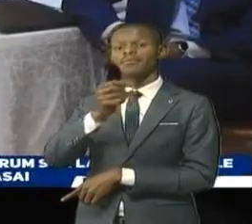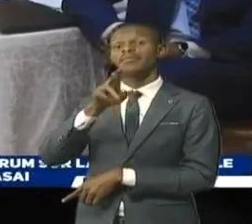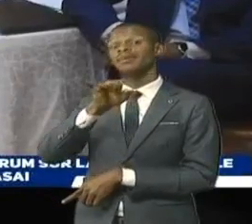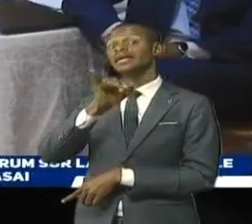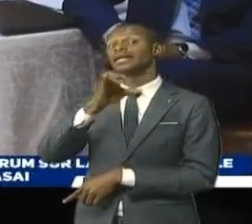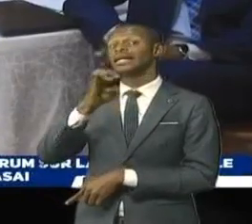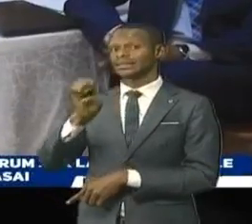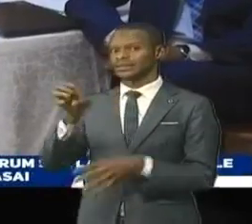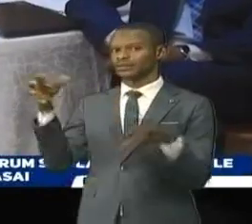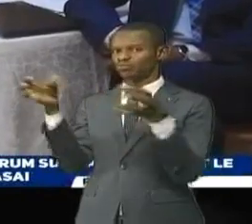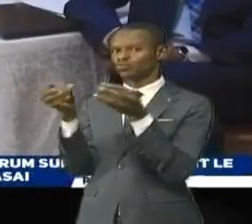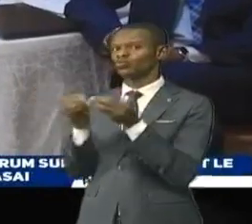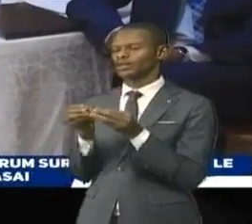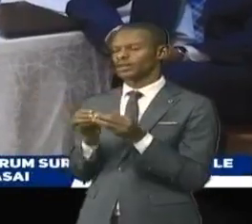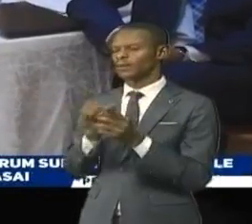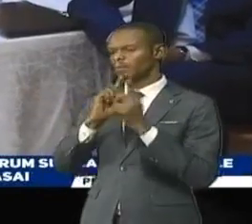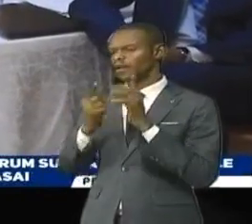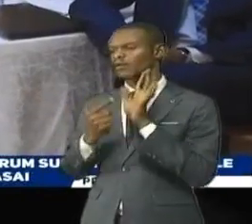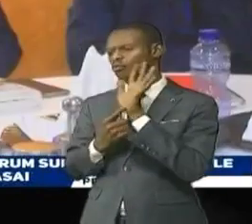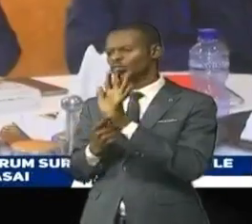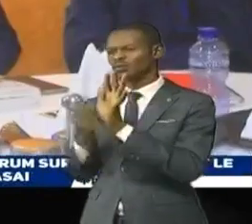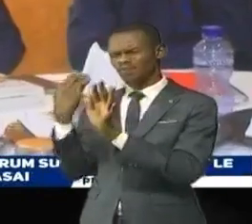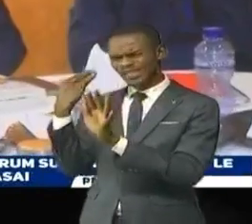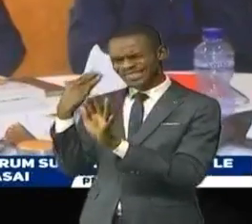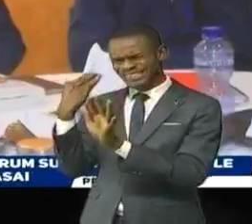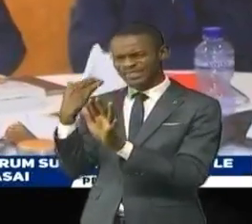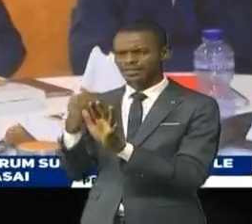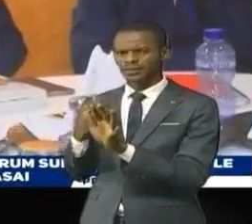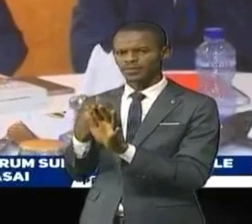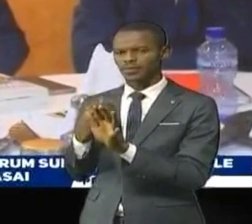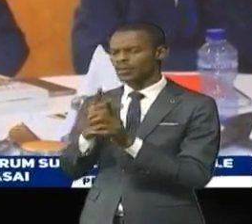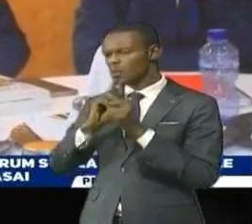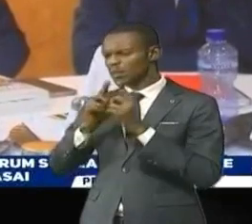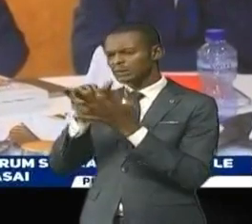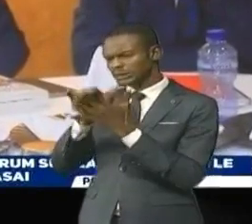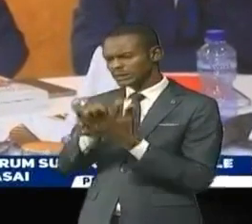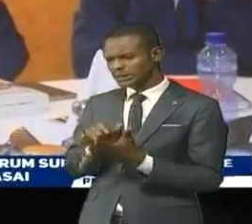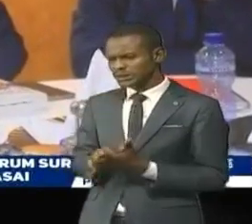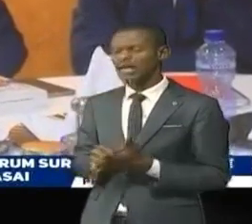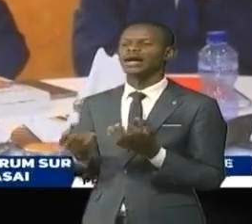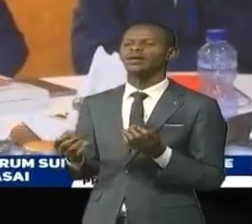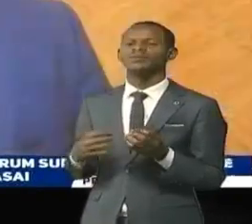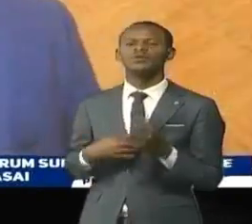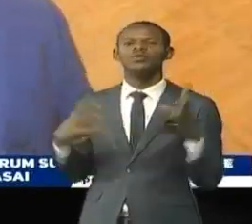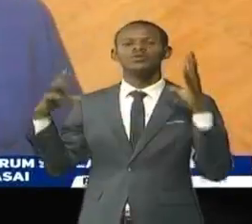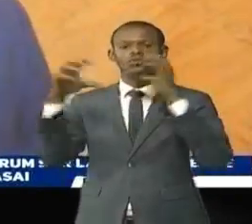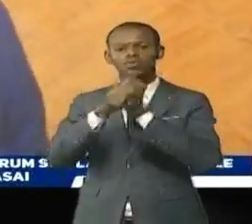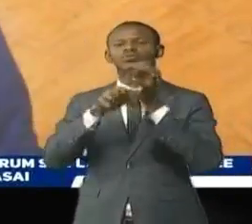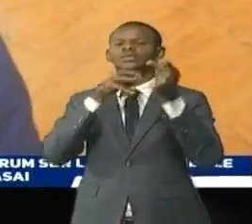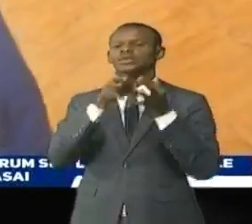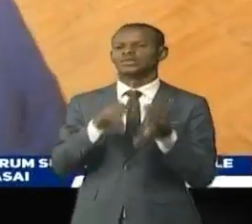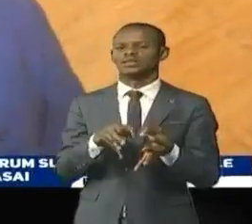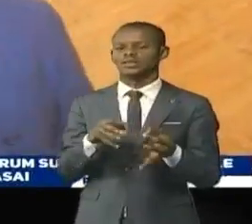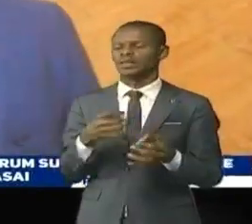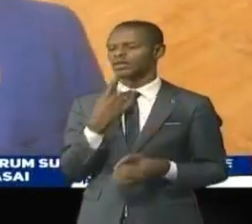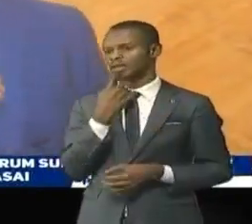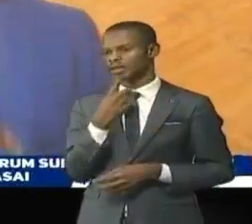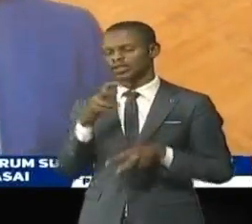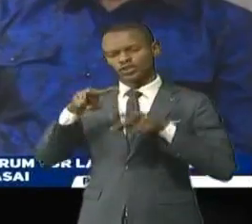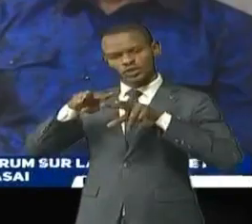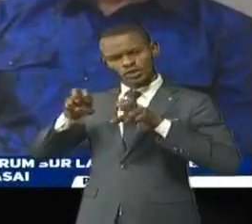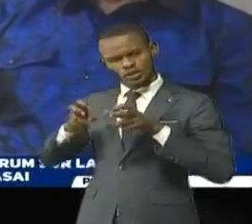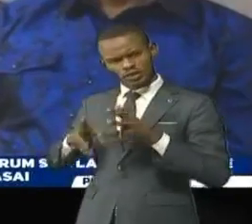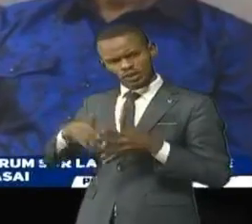restitution des résultats a été destinée essentiellement aux professeurs des universités, chercheurs, acteurs politiques, parlementaires